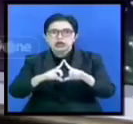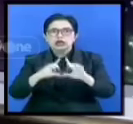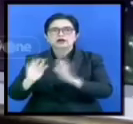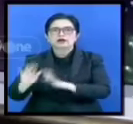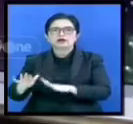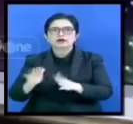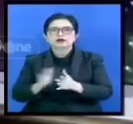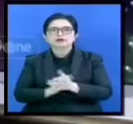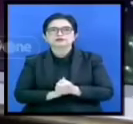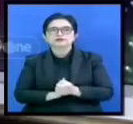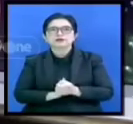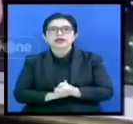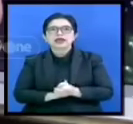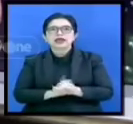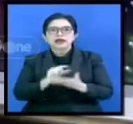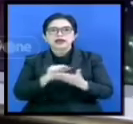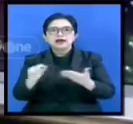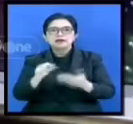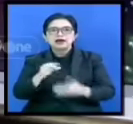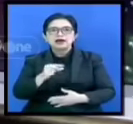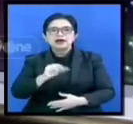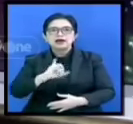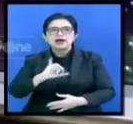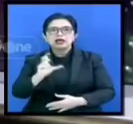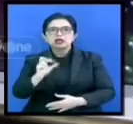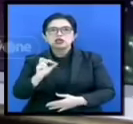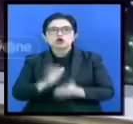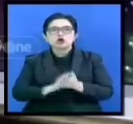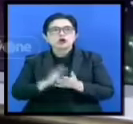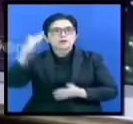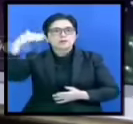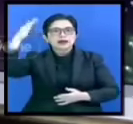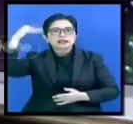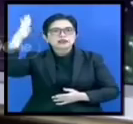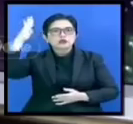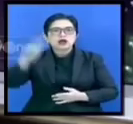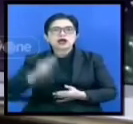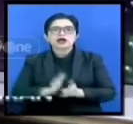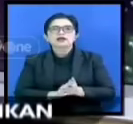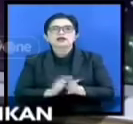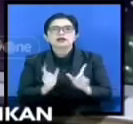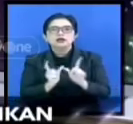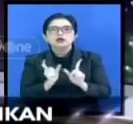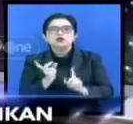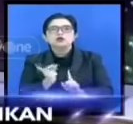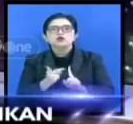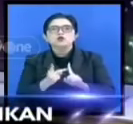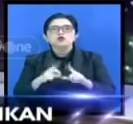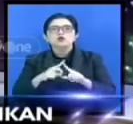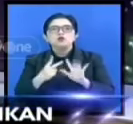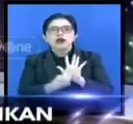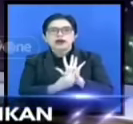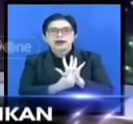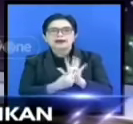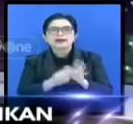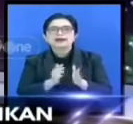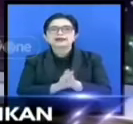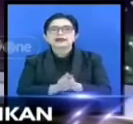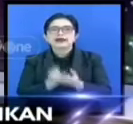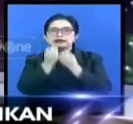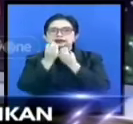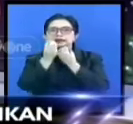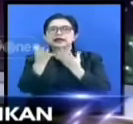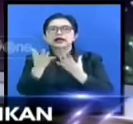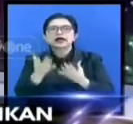Rio Arifin, warga negara Indonesia yang menjadi mahasiswa di Wuhan, Cina, menceritakan bagaimana kondisi kota Wuhan seakan seperti